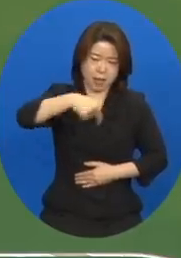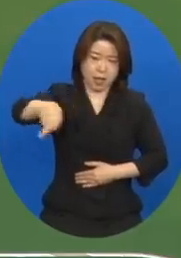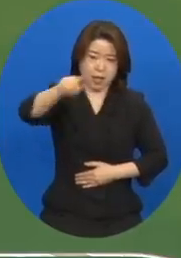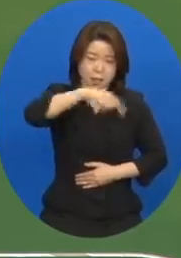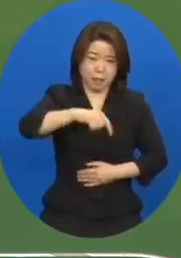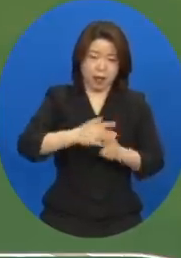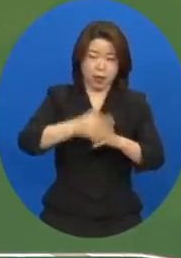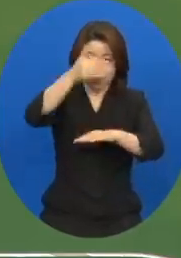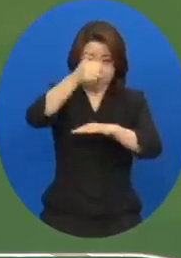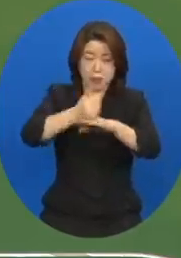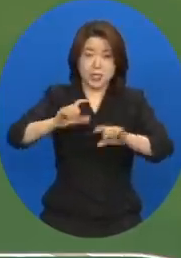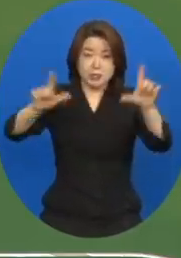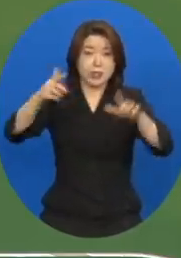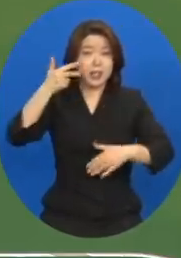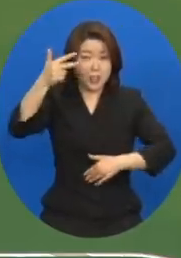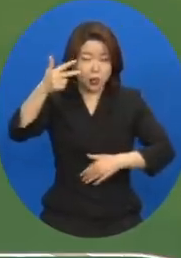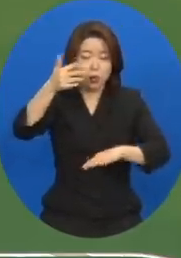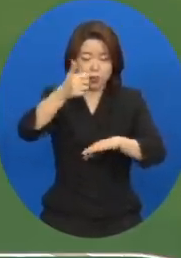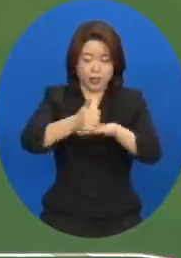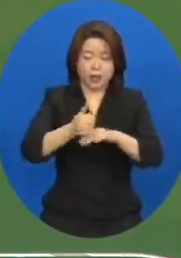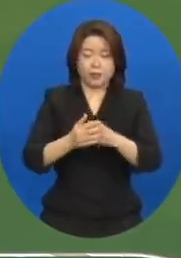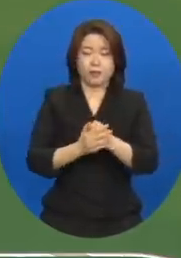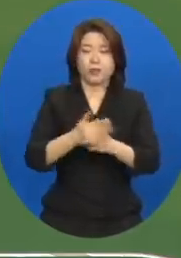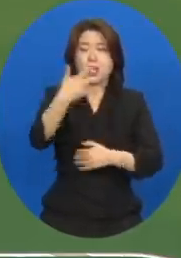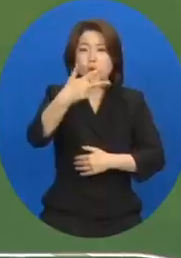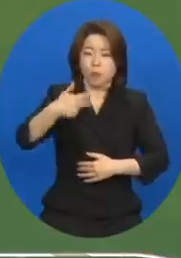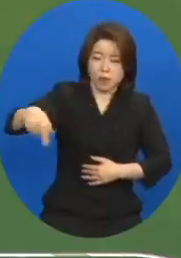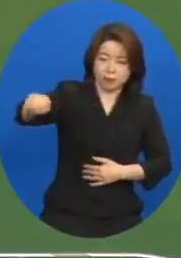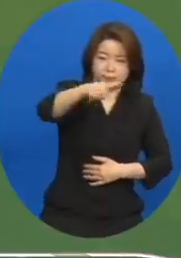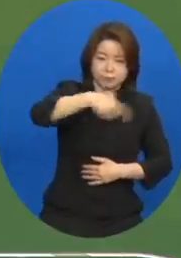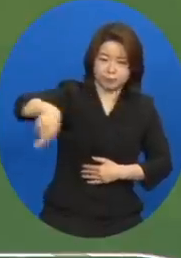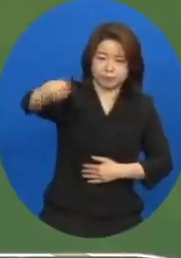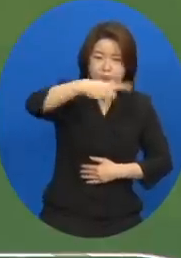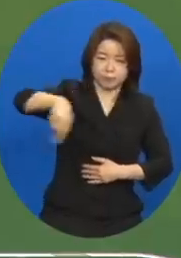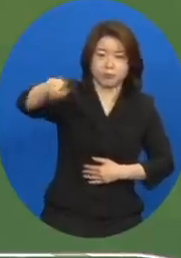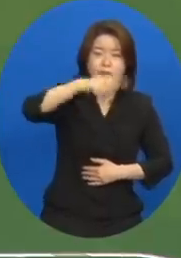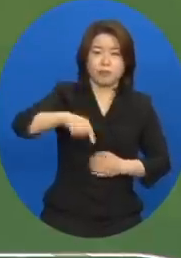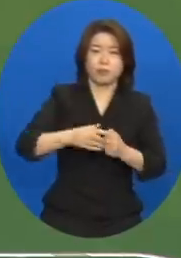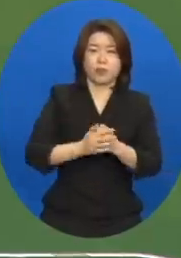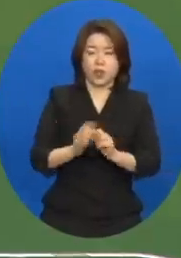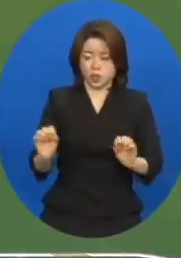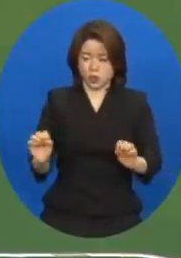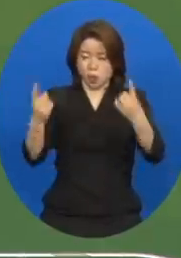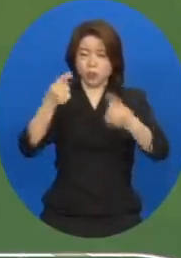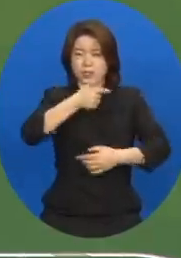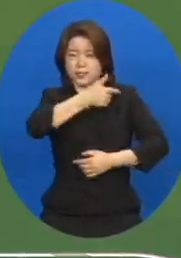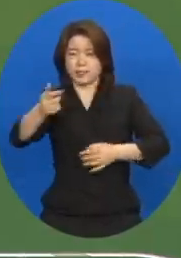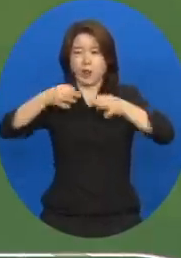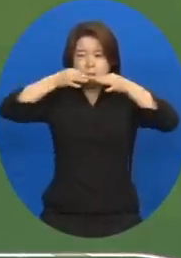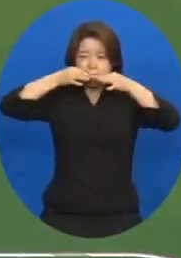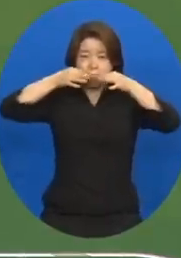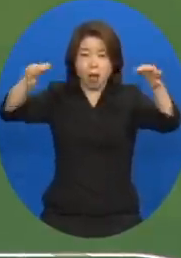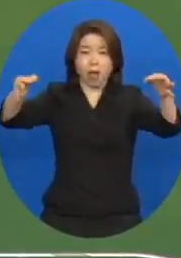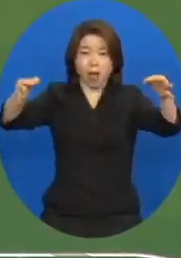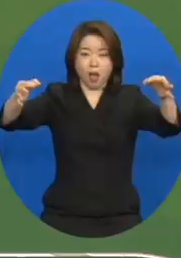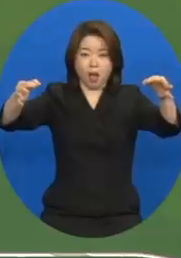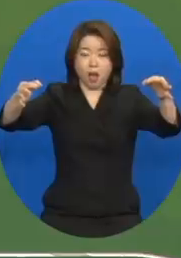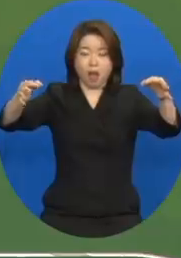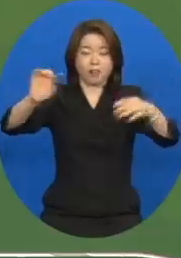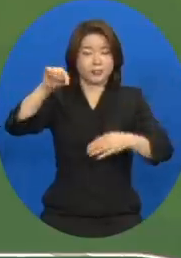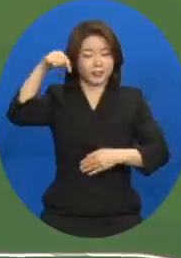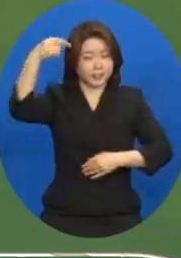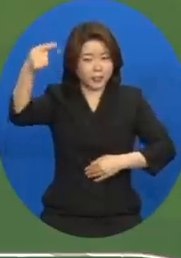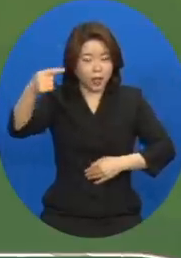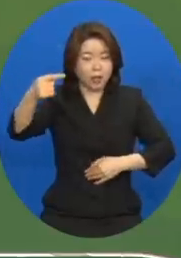일곱째 날에는 일곱 번을 돌고 큰 소리를 함성을 지르라. 그리고 여리고성이